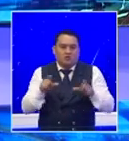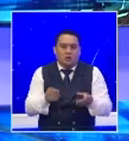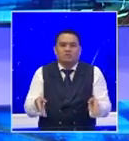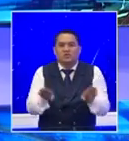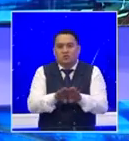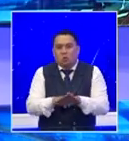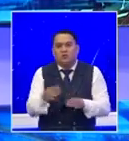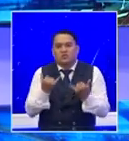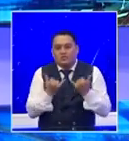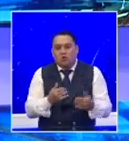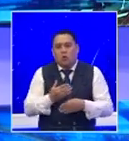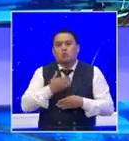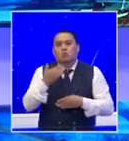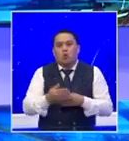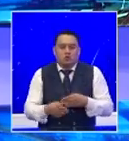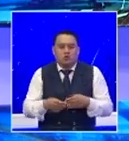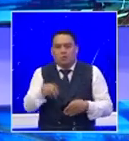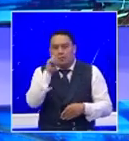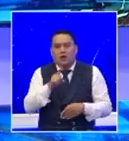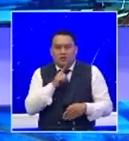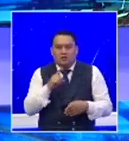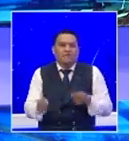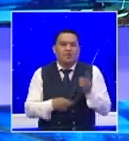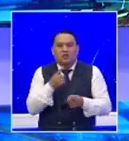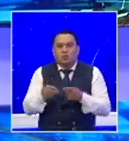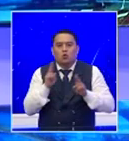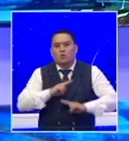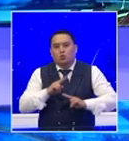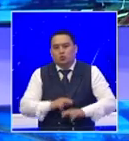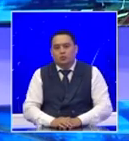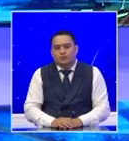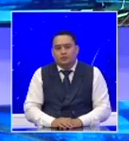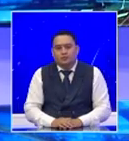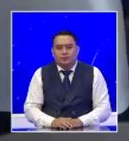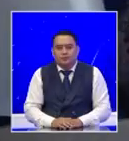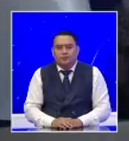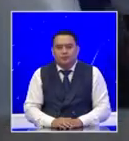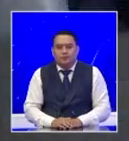судов. Теперь после полуторамесячного перерыва он возобновил свою работу.